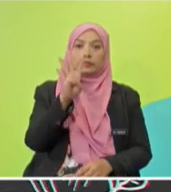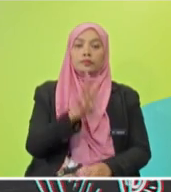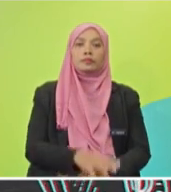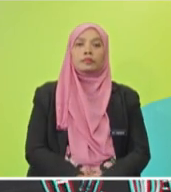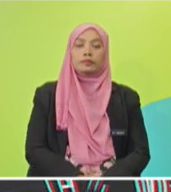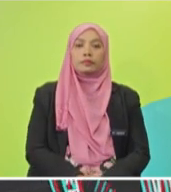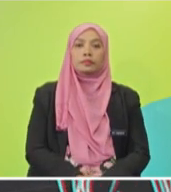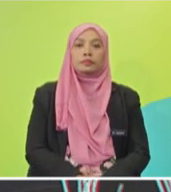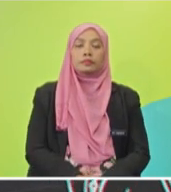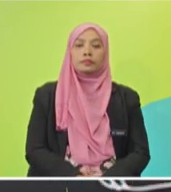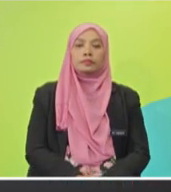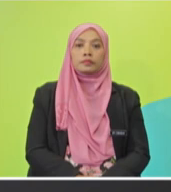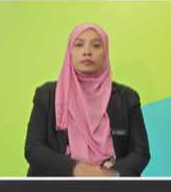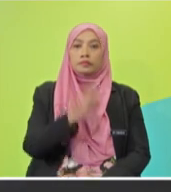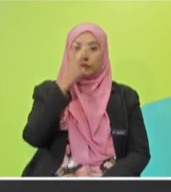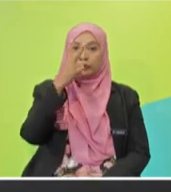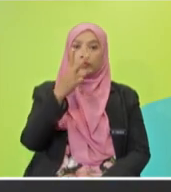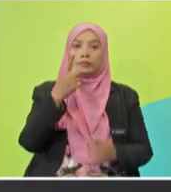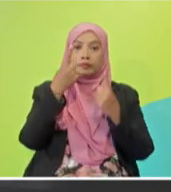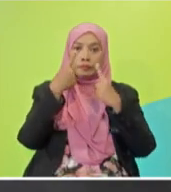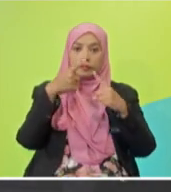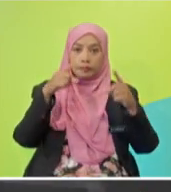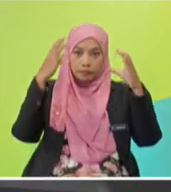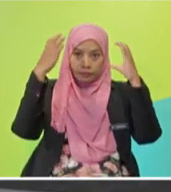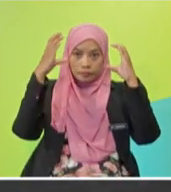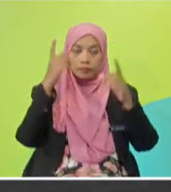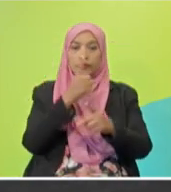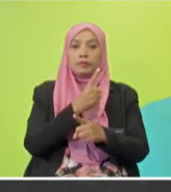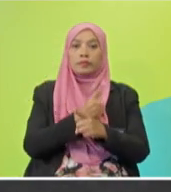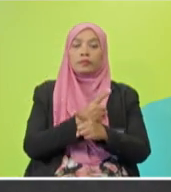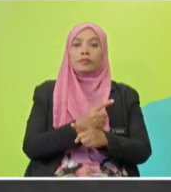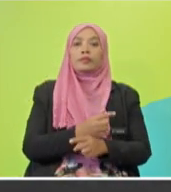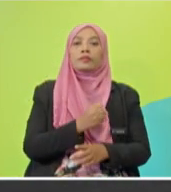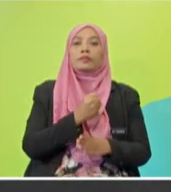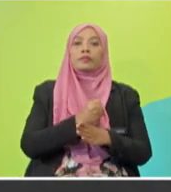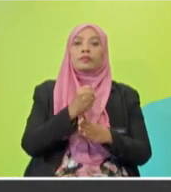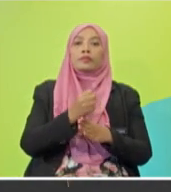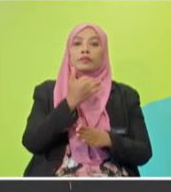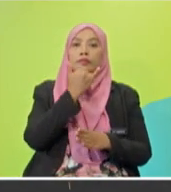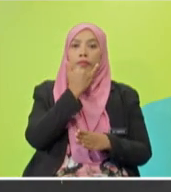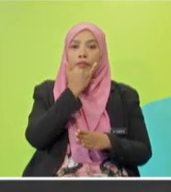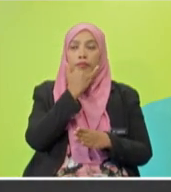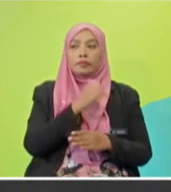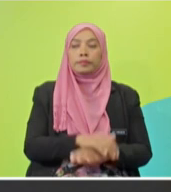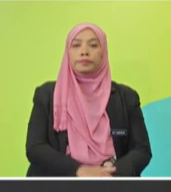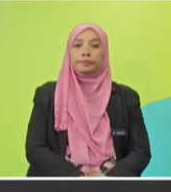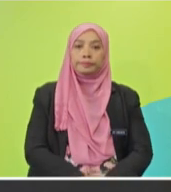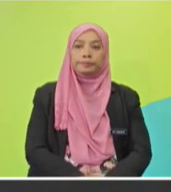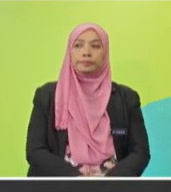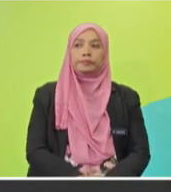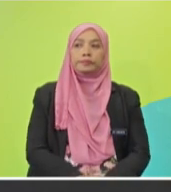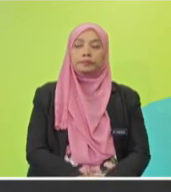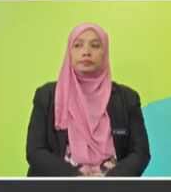Okey, Danish. Okey, kita tengok jawapan Danish betul atau tidak. Yang pertama ni adalah 1 kepada